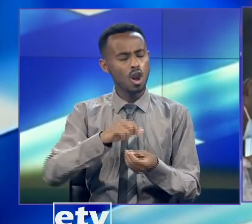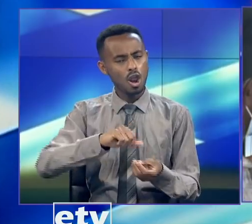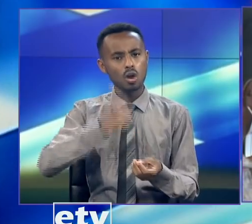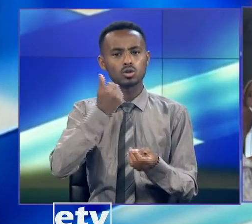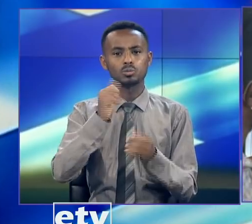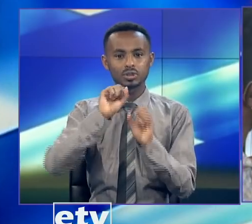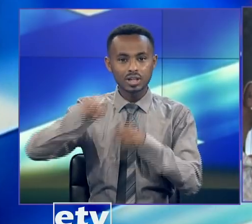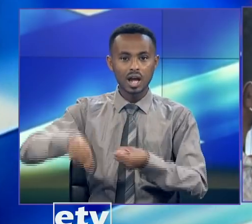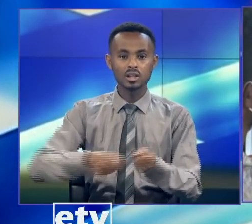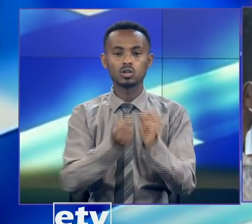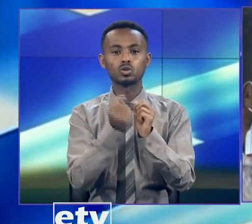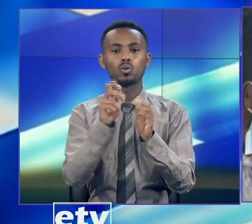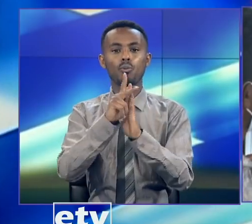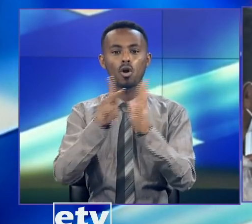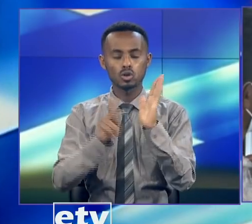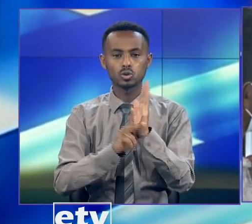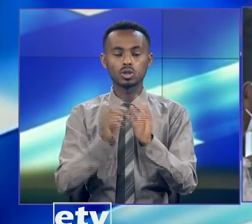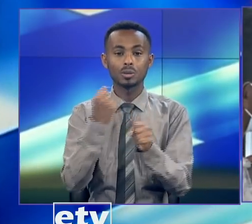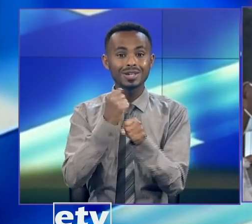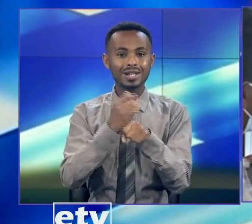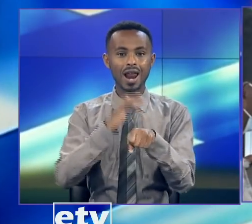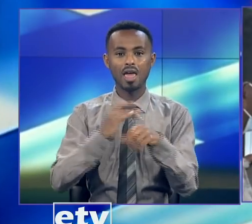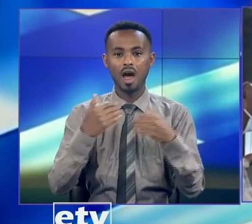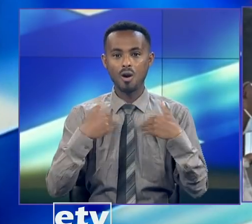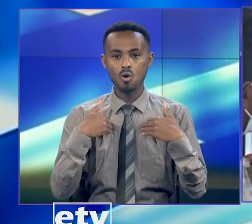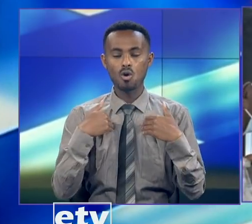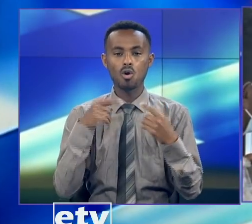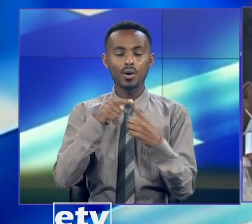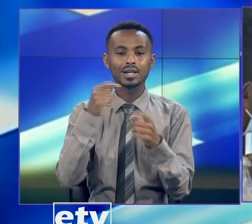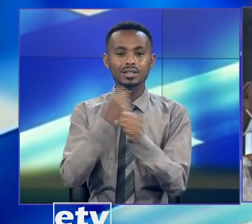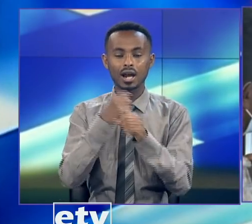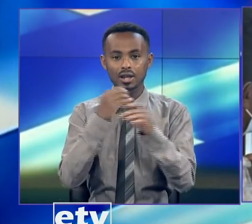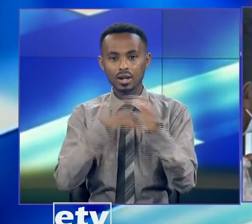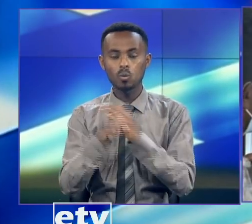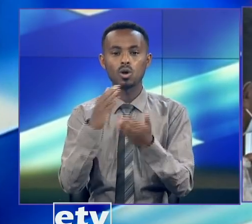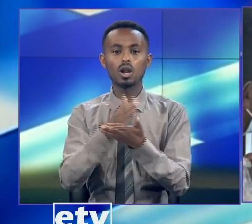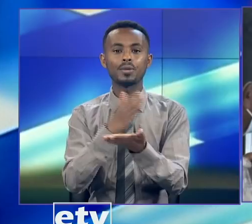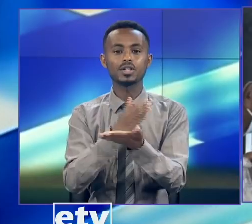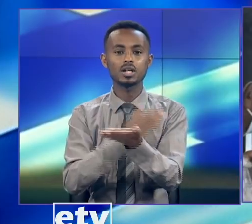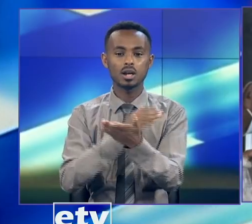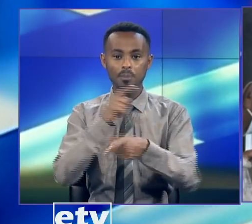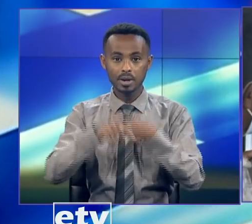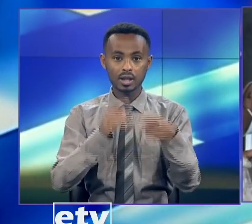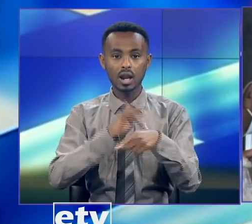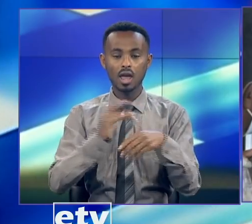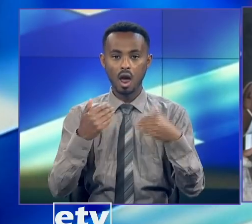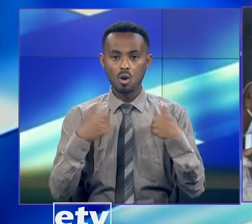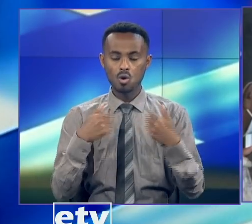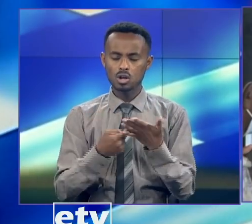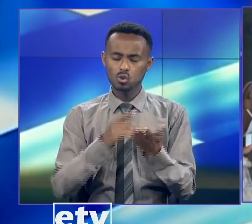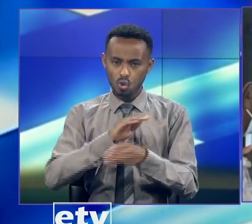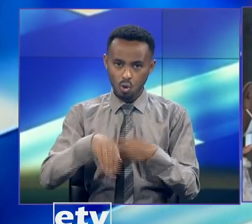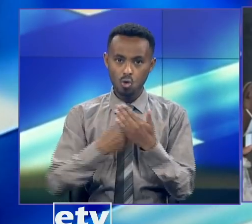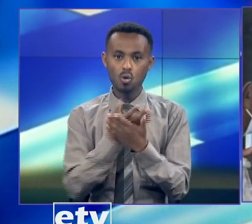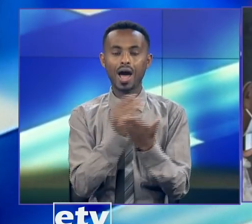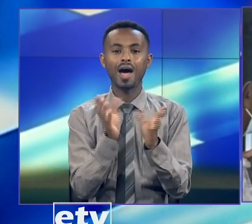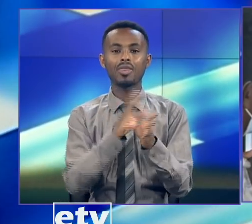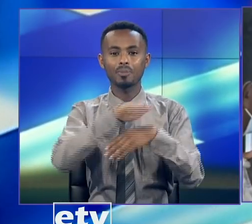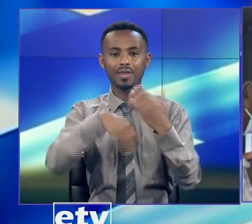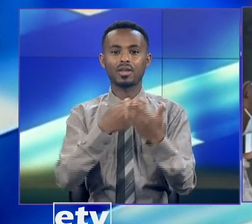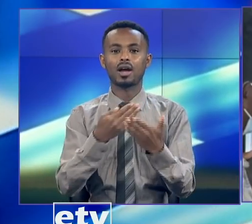ሌሎችም ስትራቴጂዎች፣ ፖሊሲዎች በስራ ላይ ያሉ ወደ ስራ ሊገቡ ለመሻሻል በሂደት ላይ ያሉ እነዚህ ሁሉና